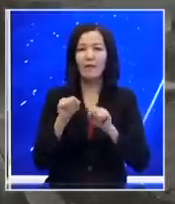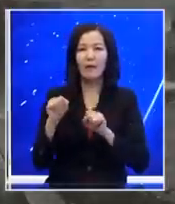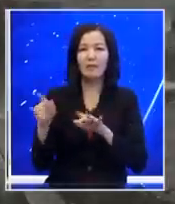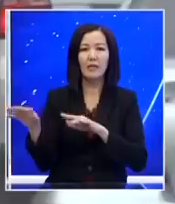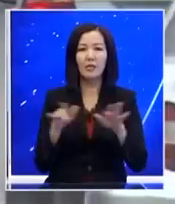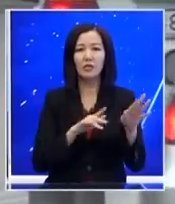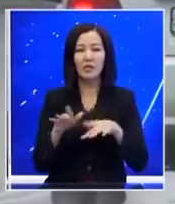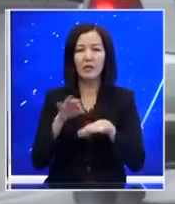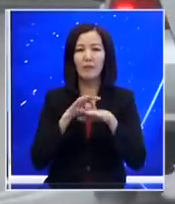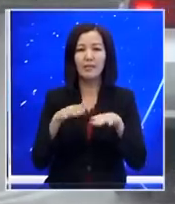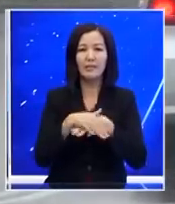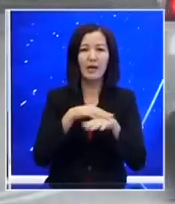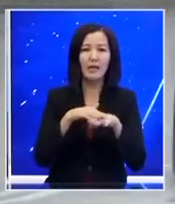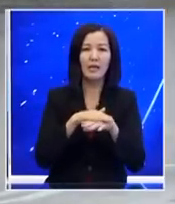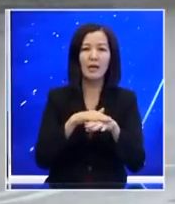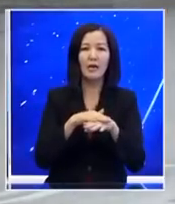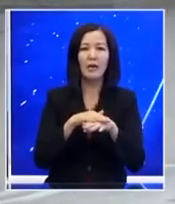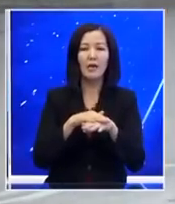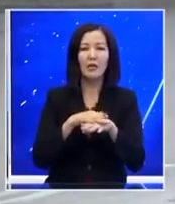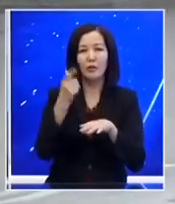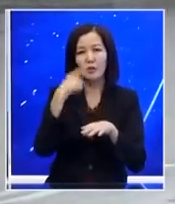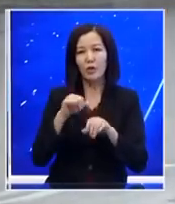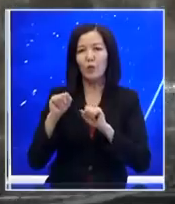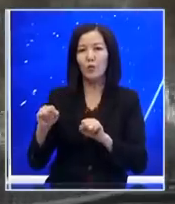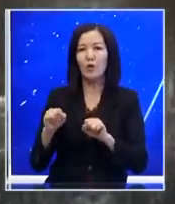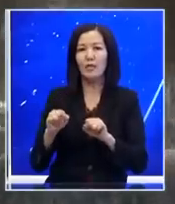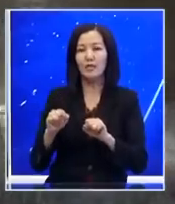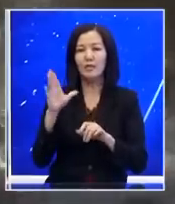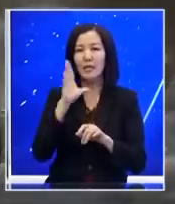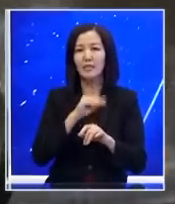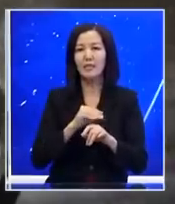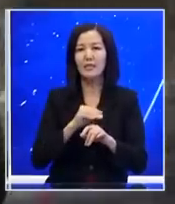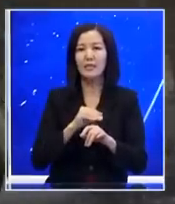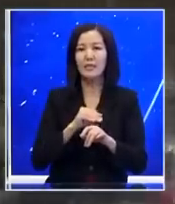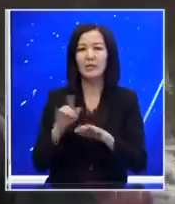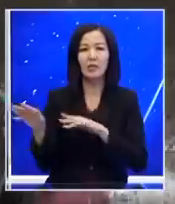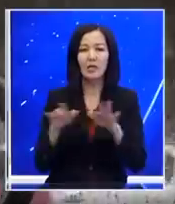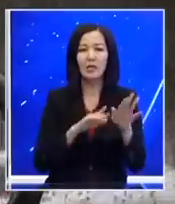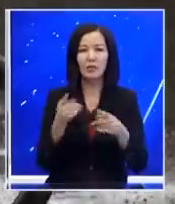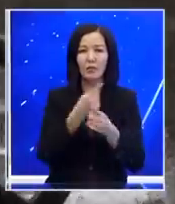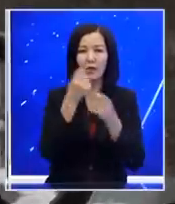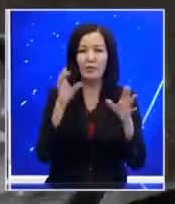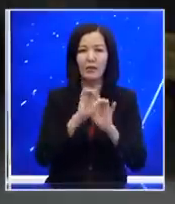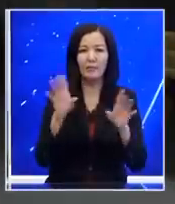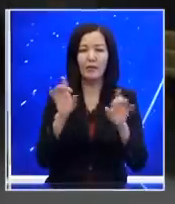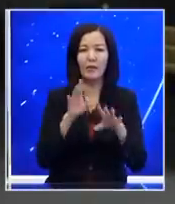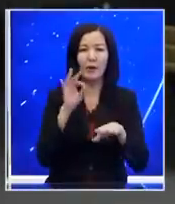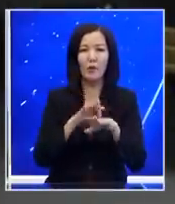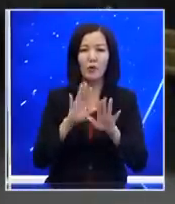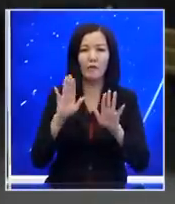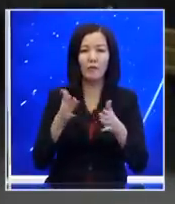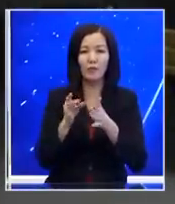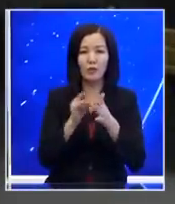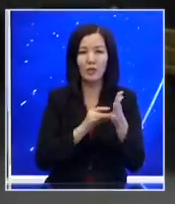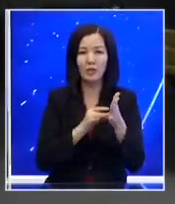бөлінеді. Профилактикалық іс-шаралар барысында халыққа жеке қорғану тәсілдері мен шаралары туралы ақпарат беріліп, ауырған жағдайда